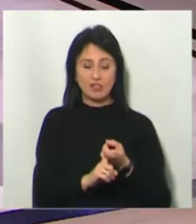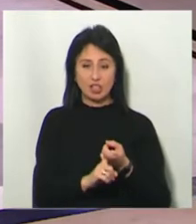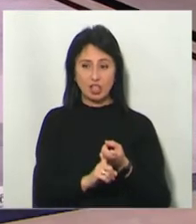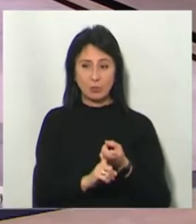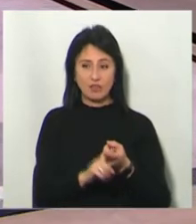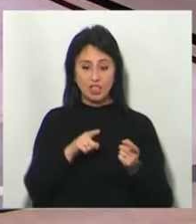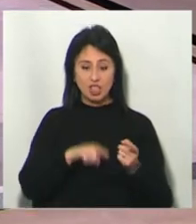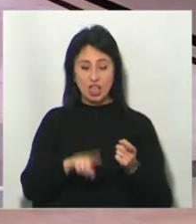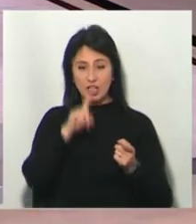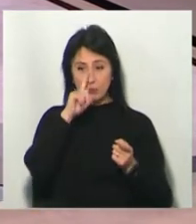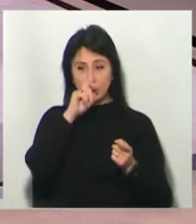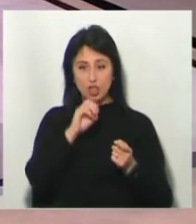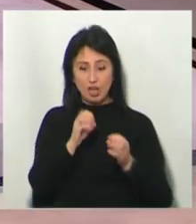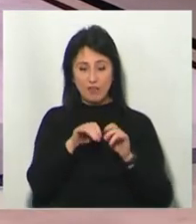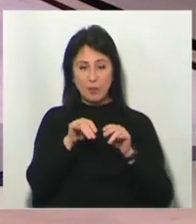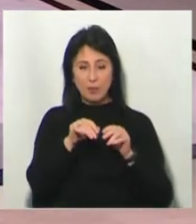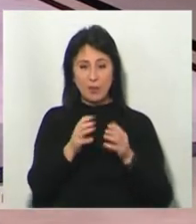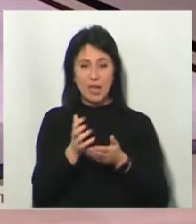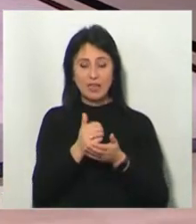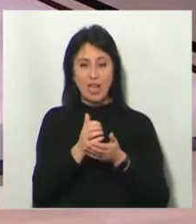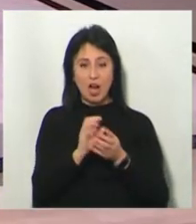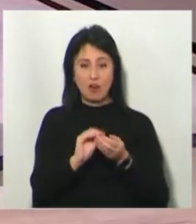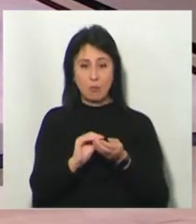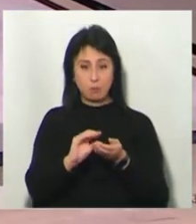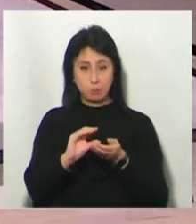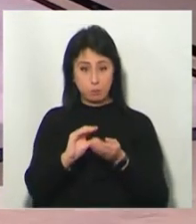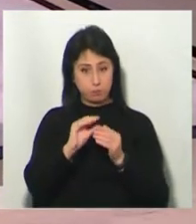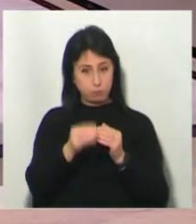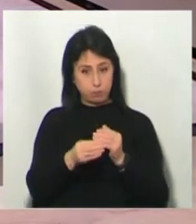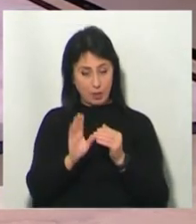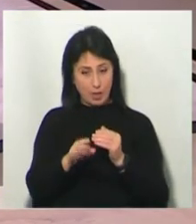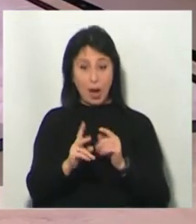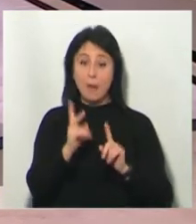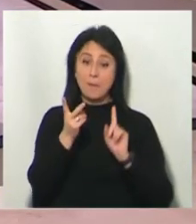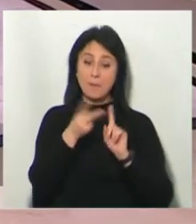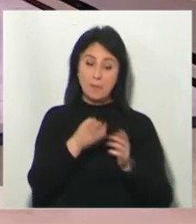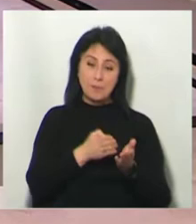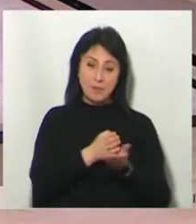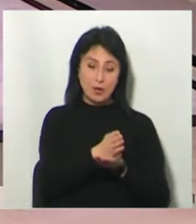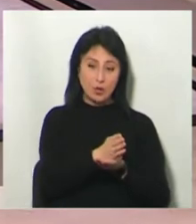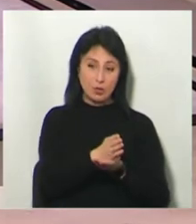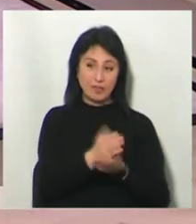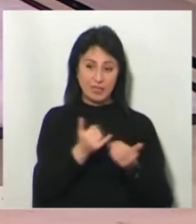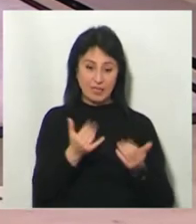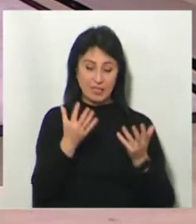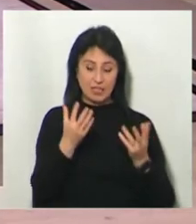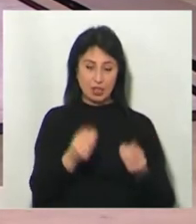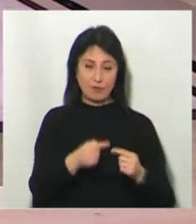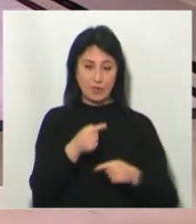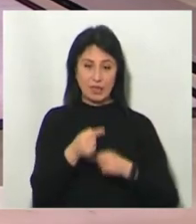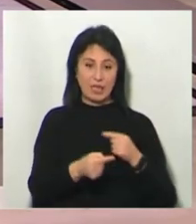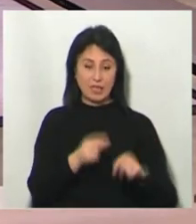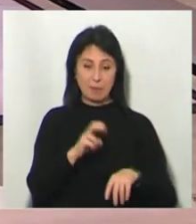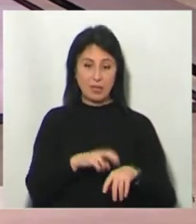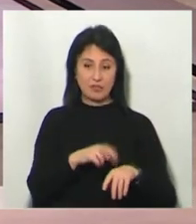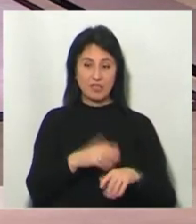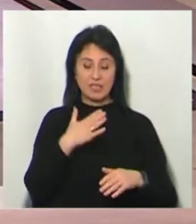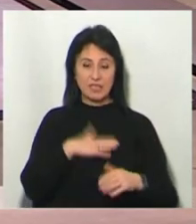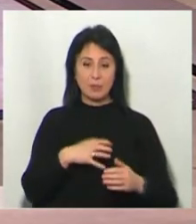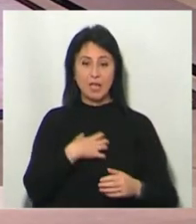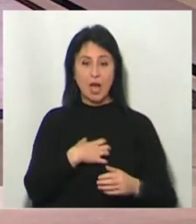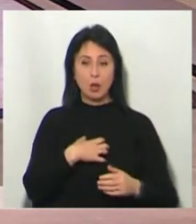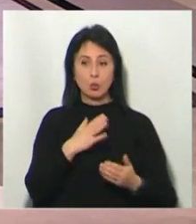დაკავშირებულია შარჯავა კრისტალების დაგროვებასთან. თუმცა მეორე მიმართულება, რომელიც დღესდღეობით თანამედროვე მედიცინაში